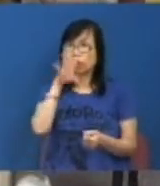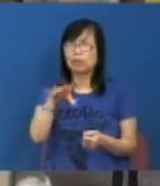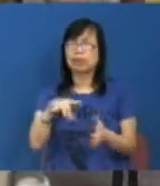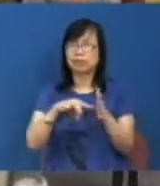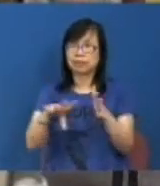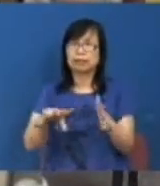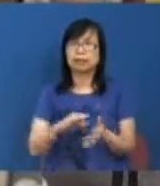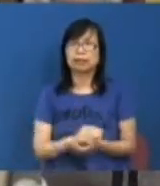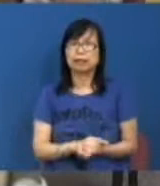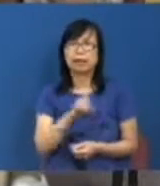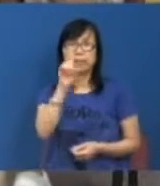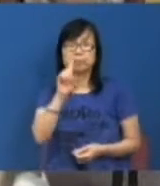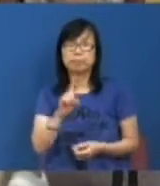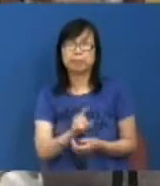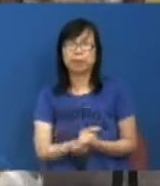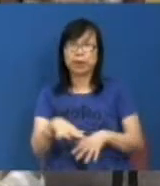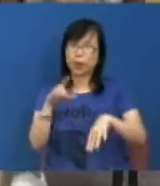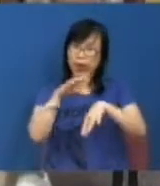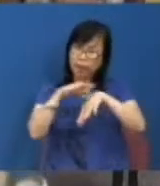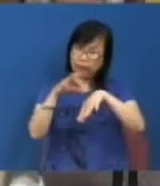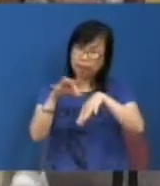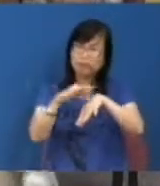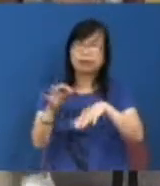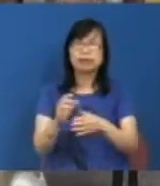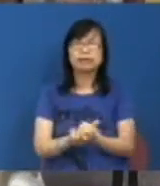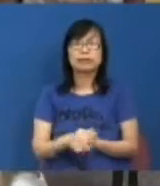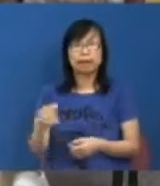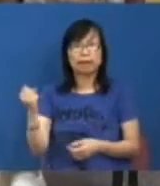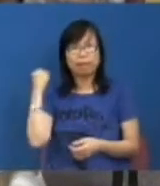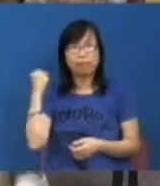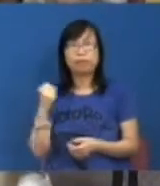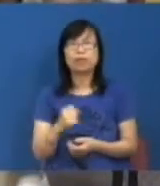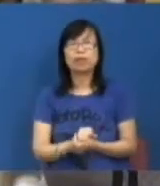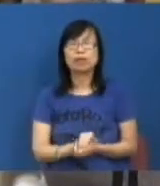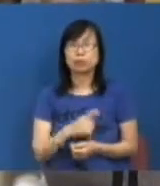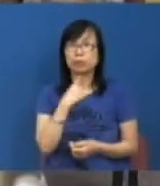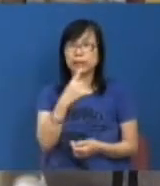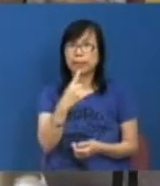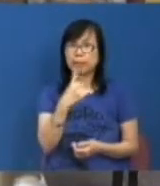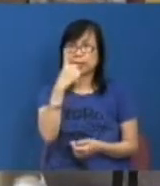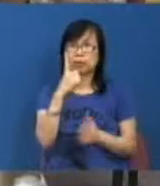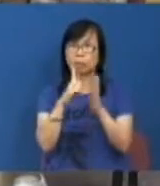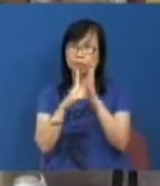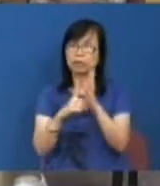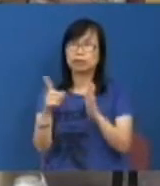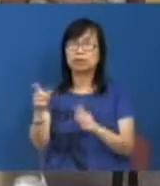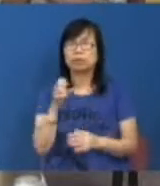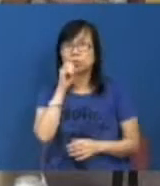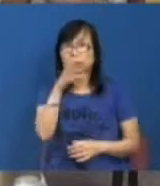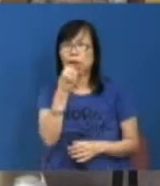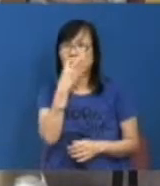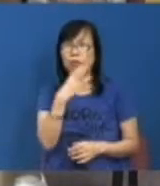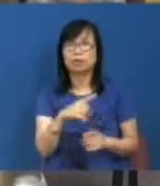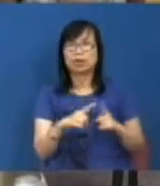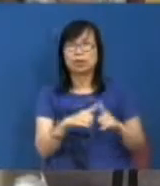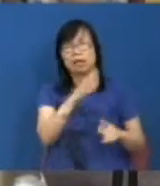我哋點樣去可能真係慳到我哋自己嘅能源咧？即係如果你話。一蚊一度電其實 對市民嚟講都係一個負擔